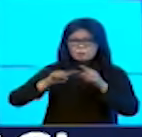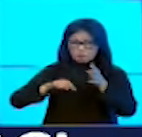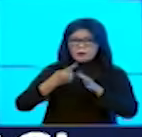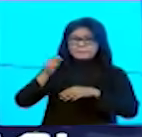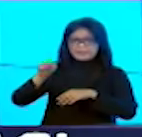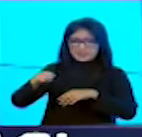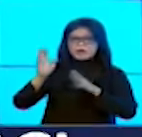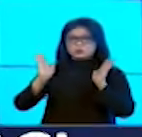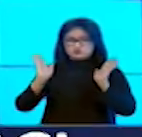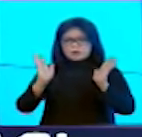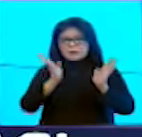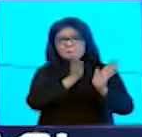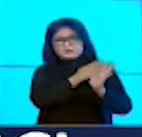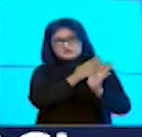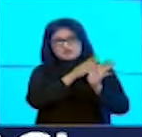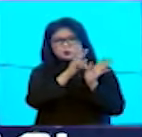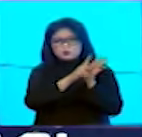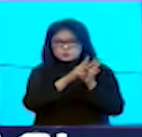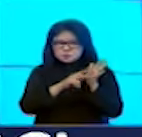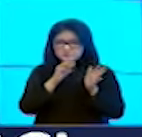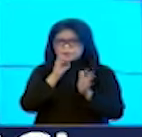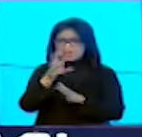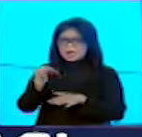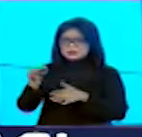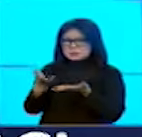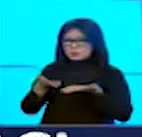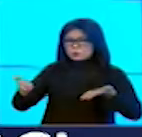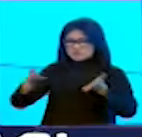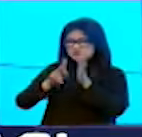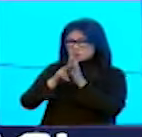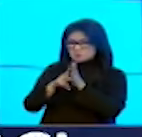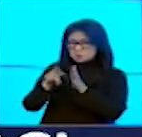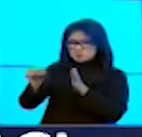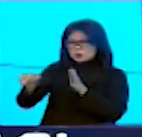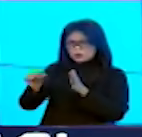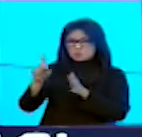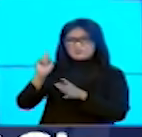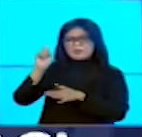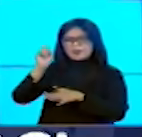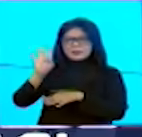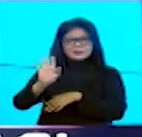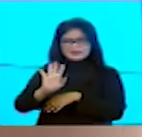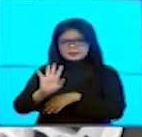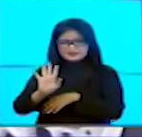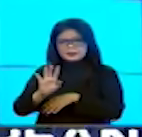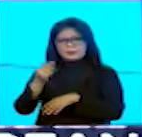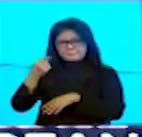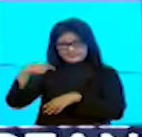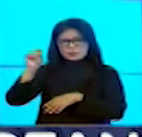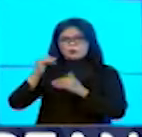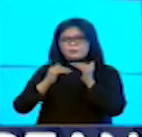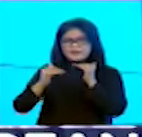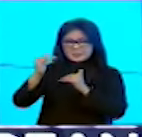juga membantah situasi Kudus saat ini mencekam. Lonjakan kasus COVID-19 pasca libur lebaran memang terjadi, namun